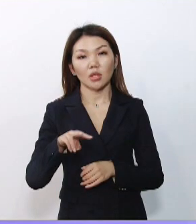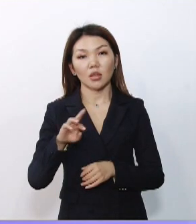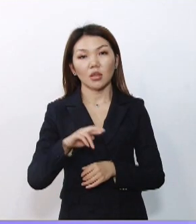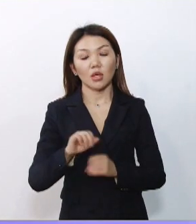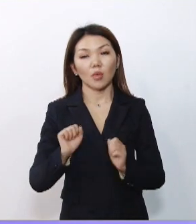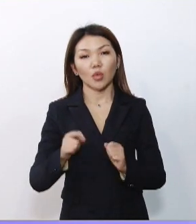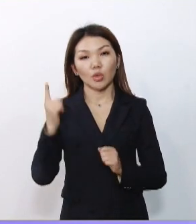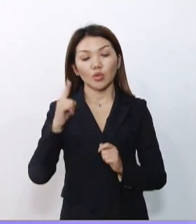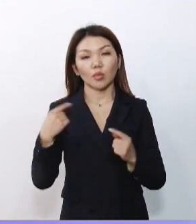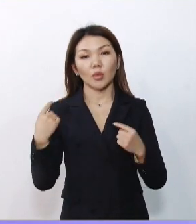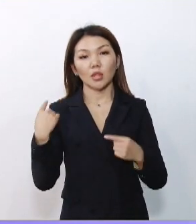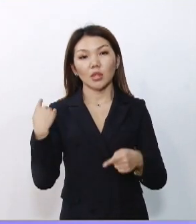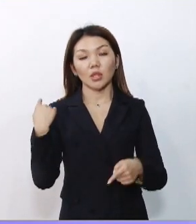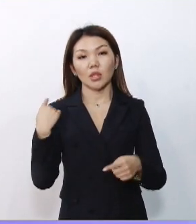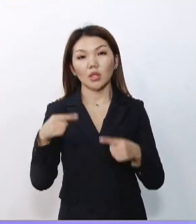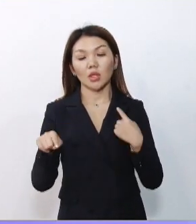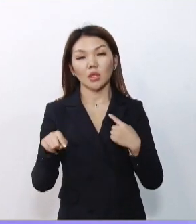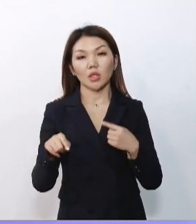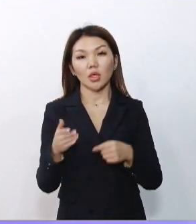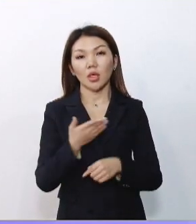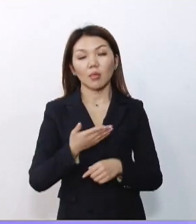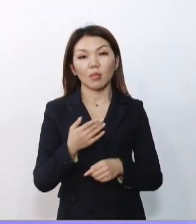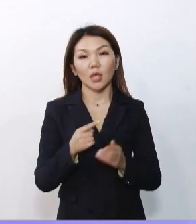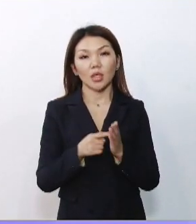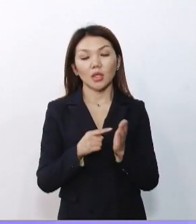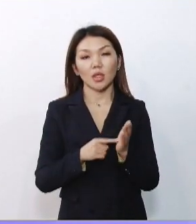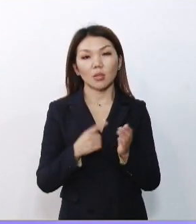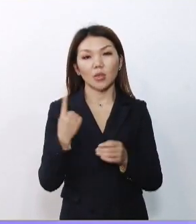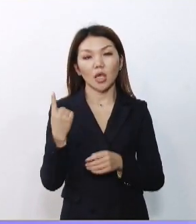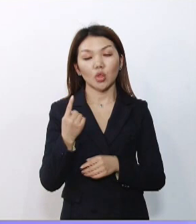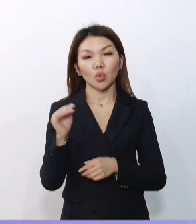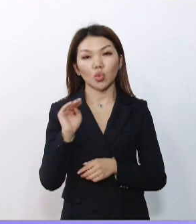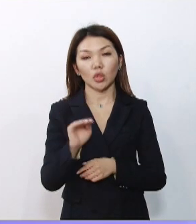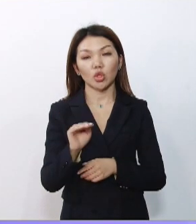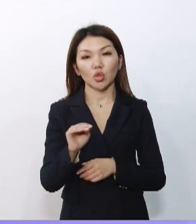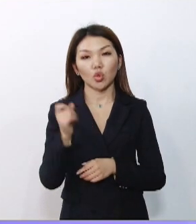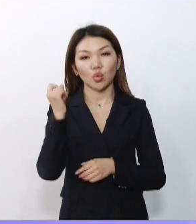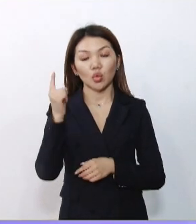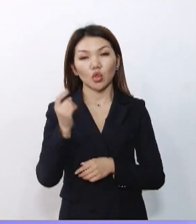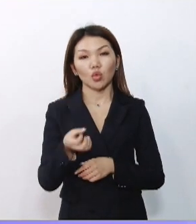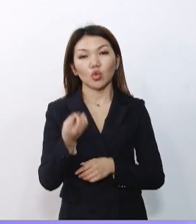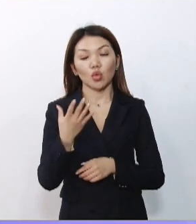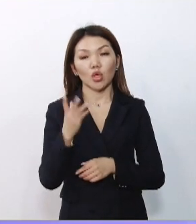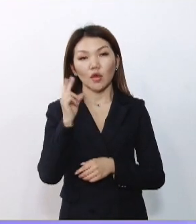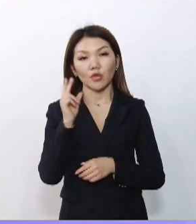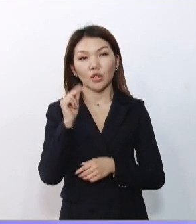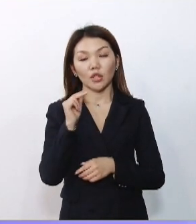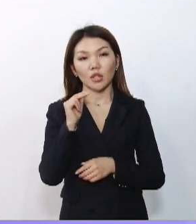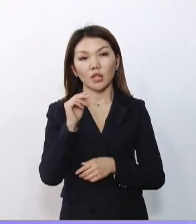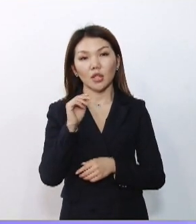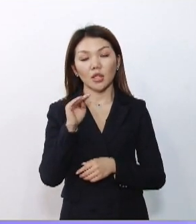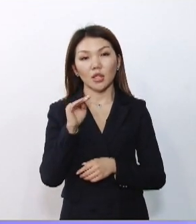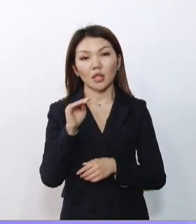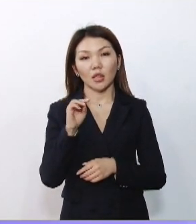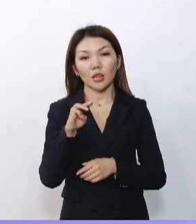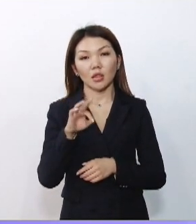порассуждать иначе. Так как мы делим на 1000, то узнаем, сколько в числе 1000.